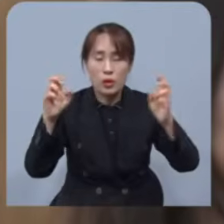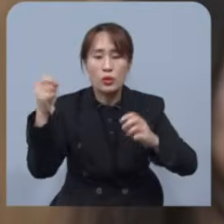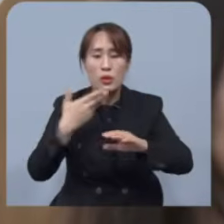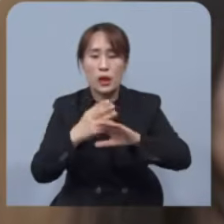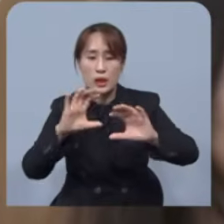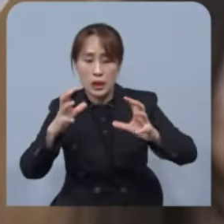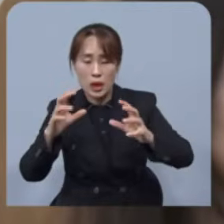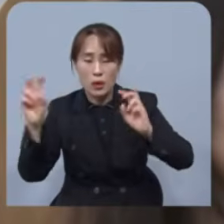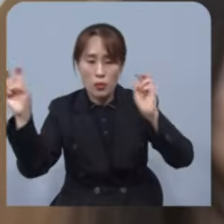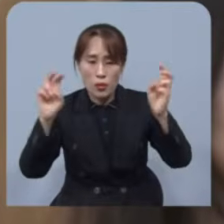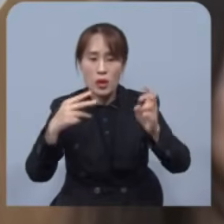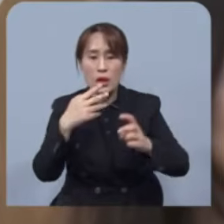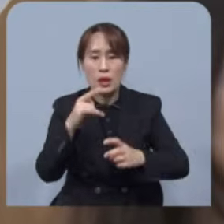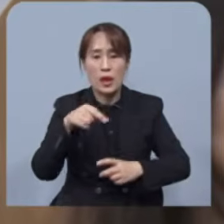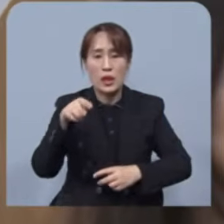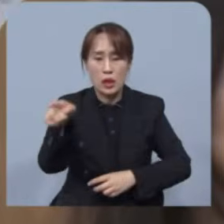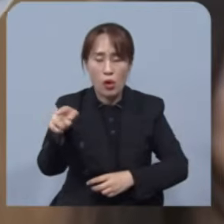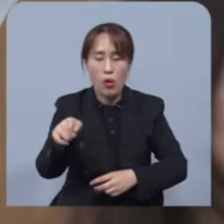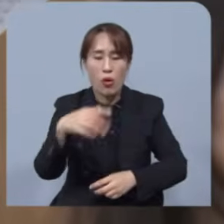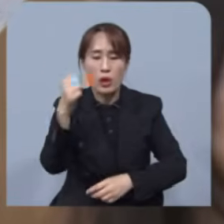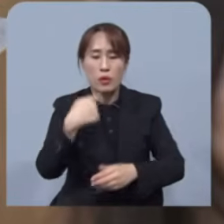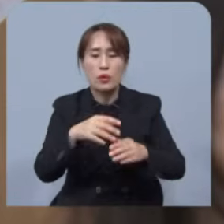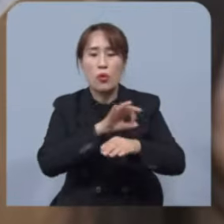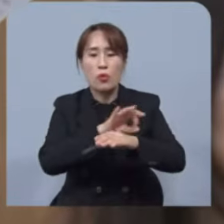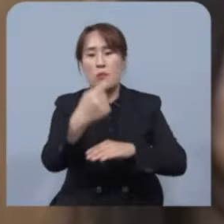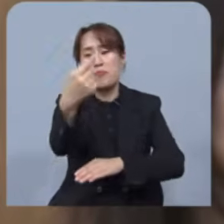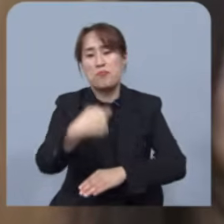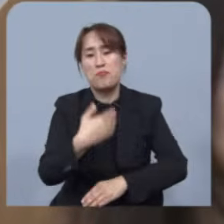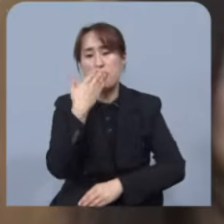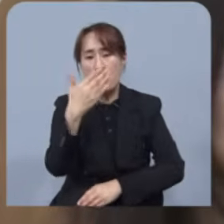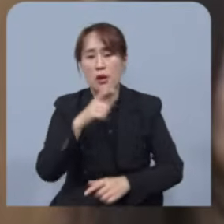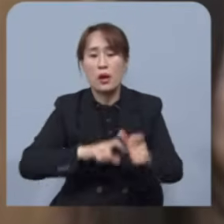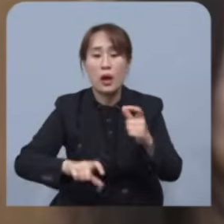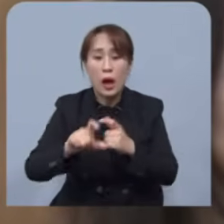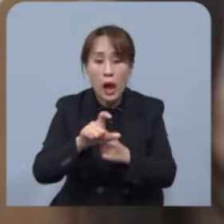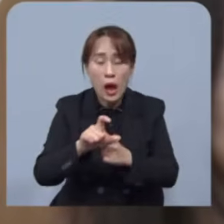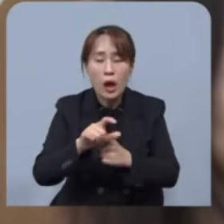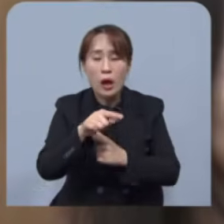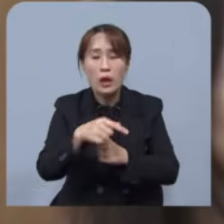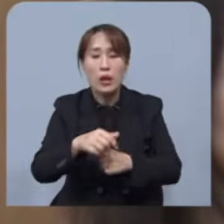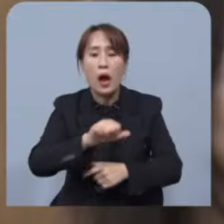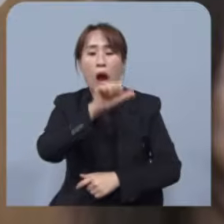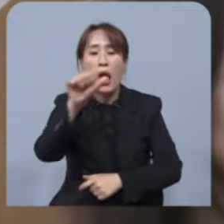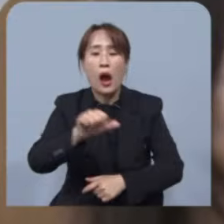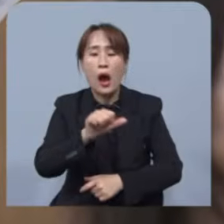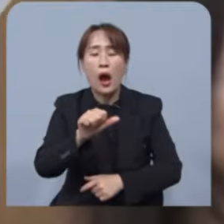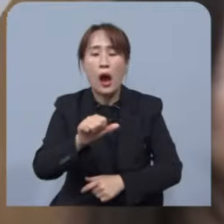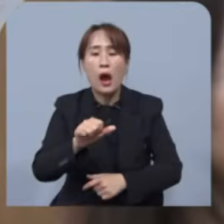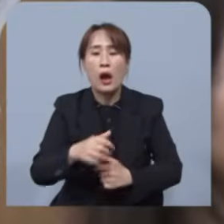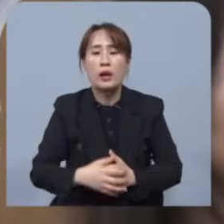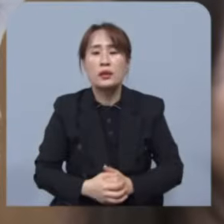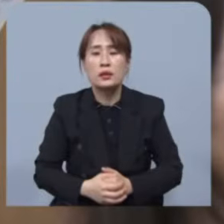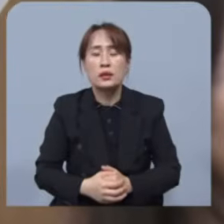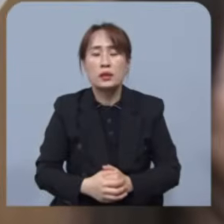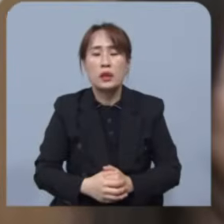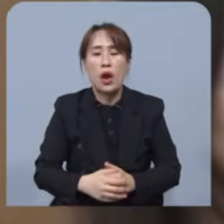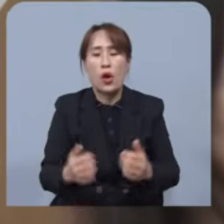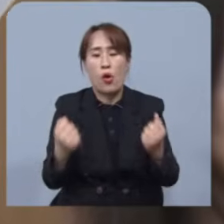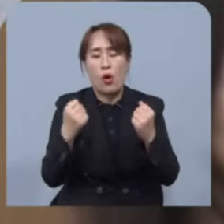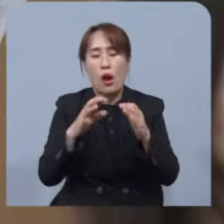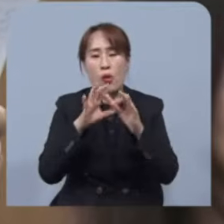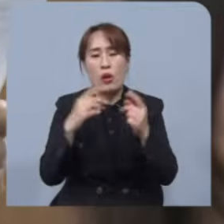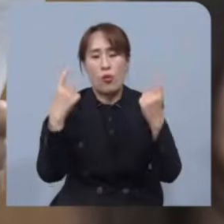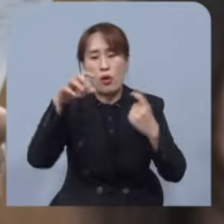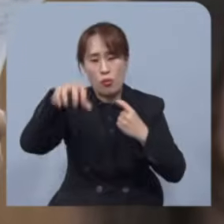해외 기업들도 데이터 확보를 위해서 오송을 찾게 될 것이고 더 나아가 아시아 웰니스 의료 관광 허브로도 발전시킬 수